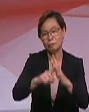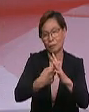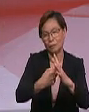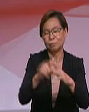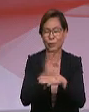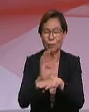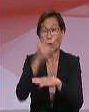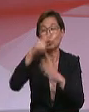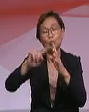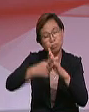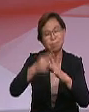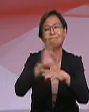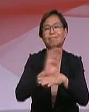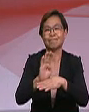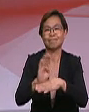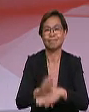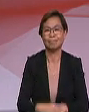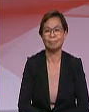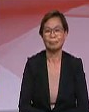memulakan perniagaan.